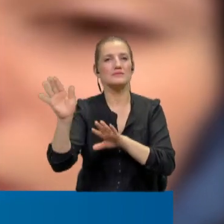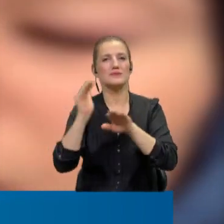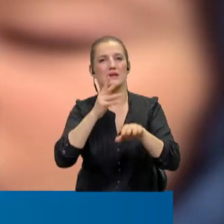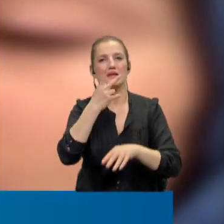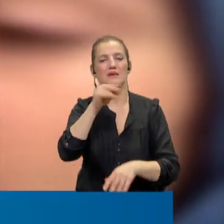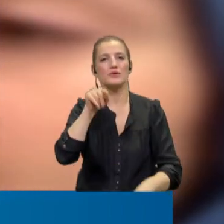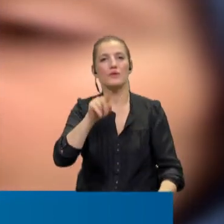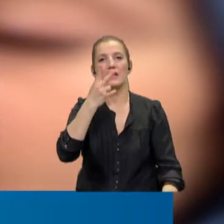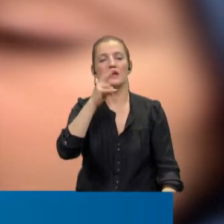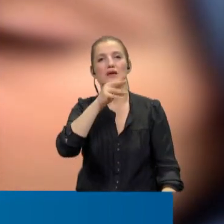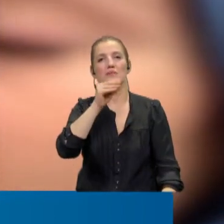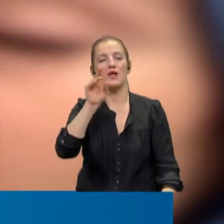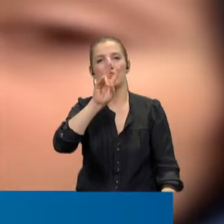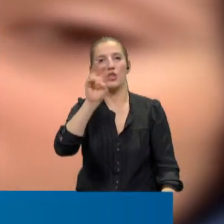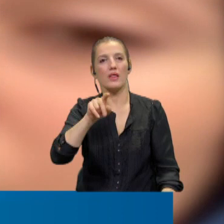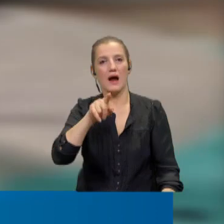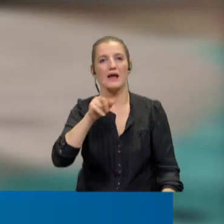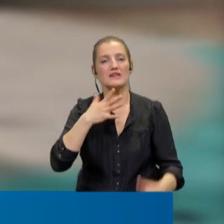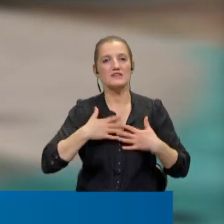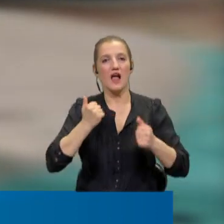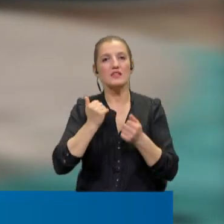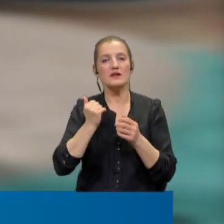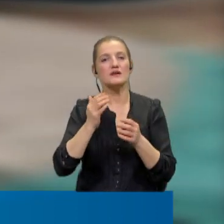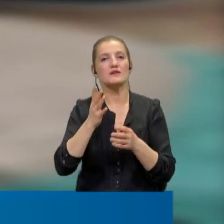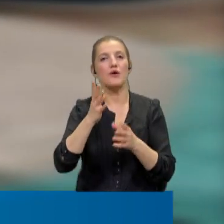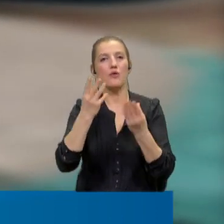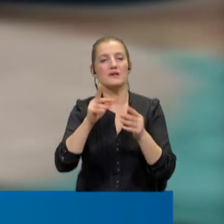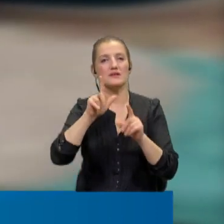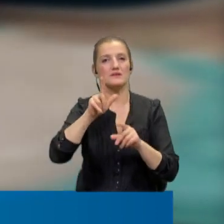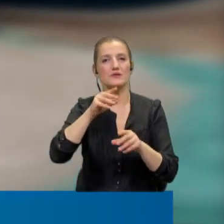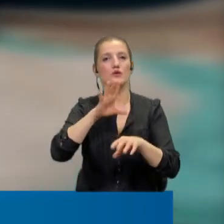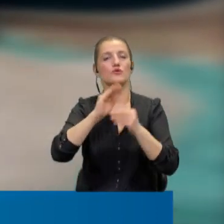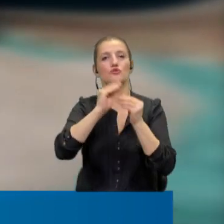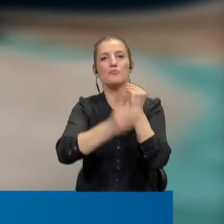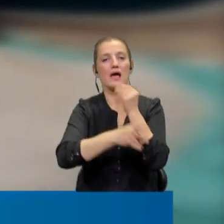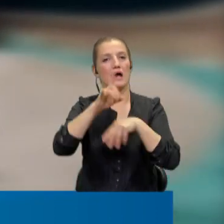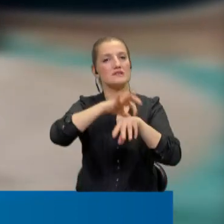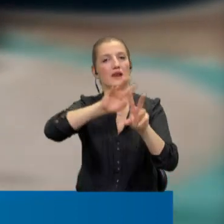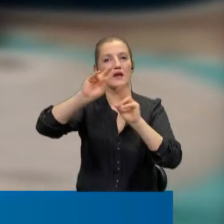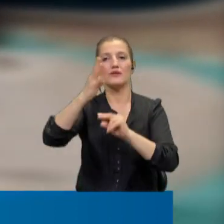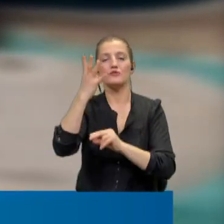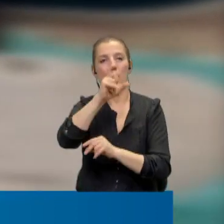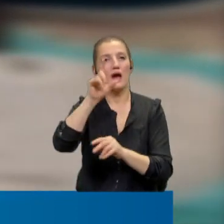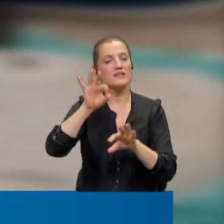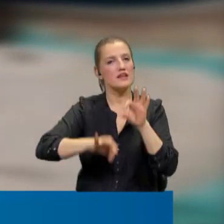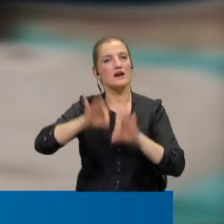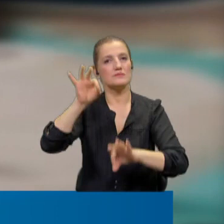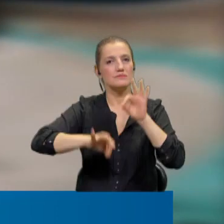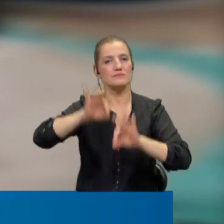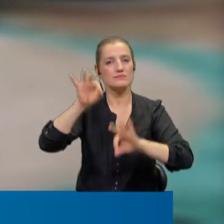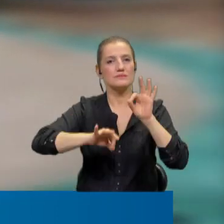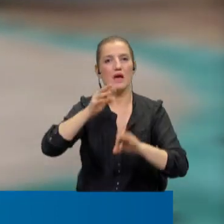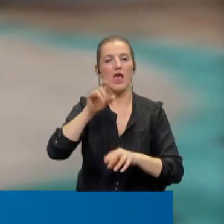dolar belindeki ilaçla sağlığına kavuşmak için Dubai'de bir hastaneye yattı artık umut vardı dört ay süren Tedavinin ardından